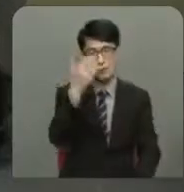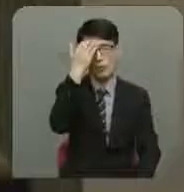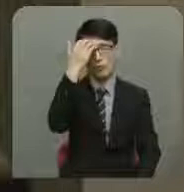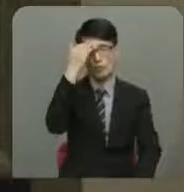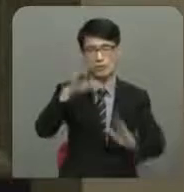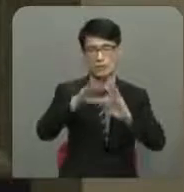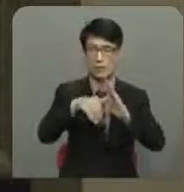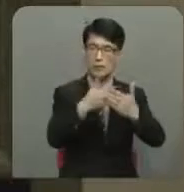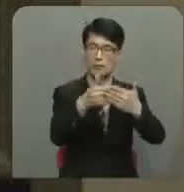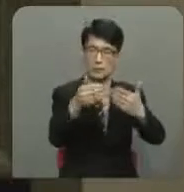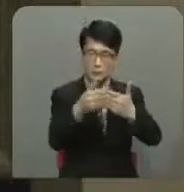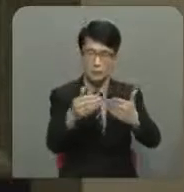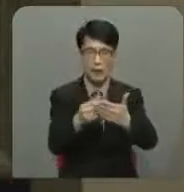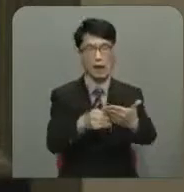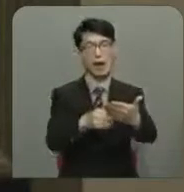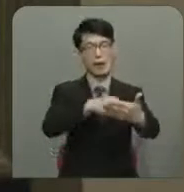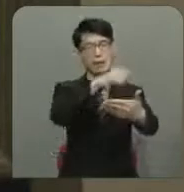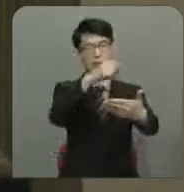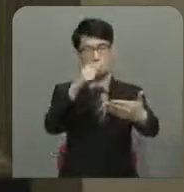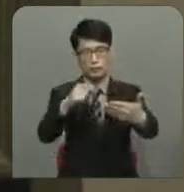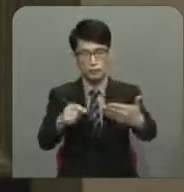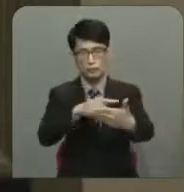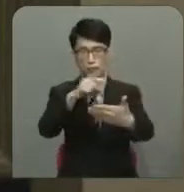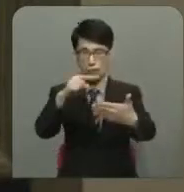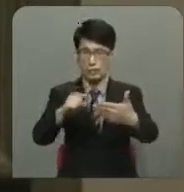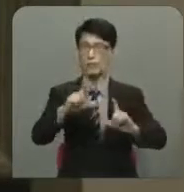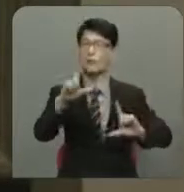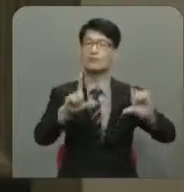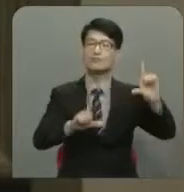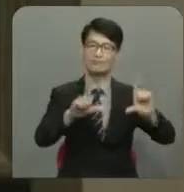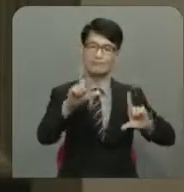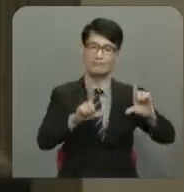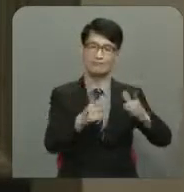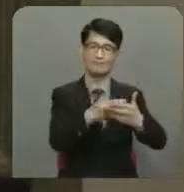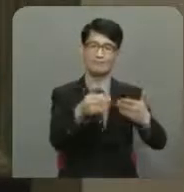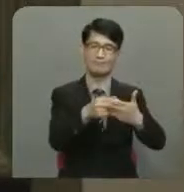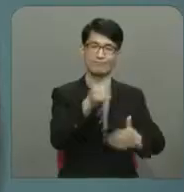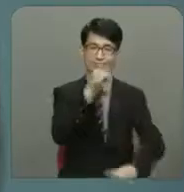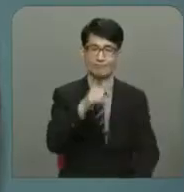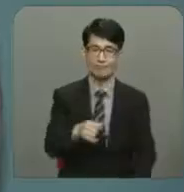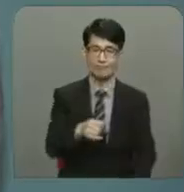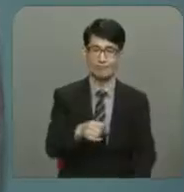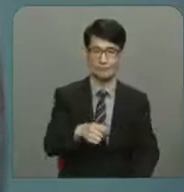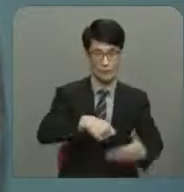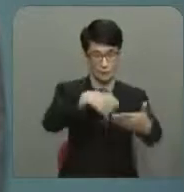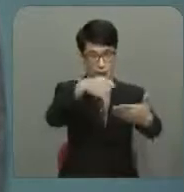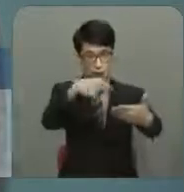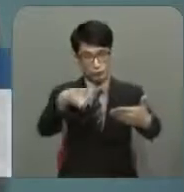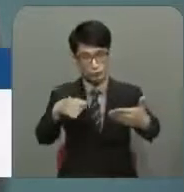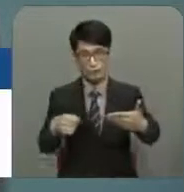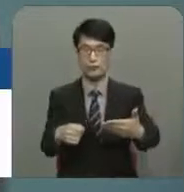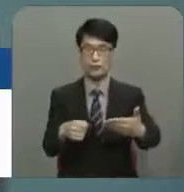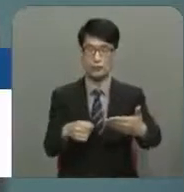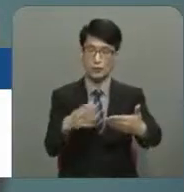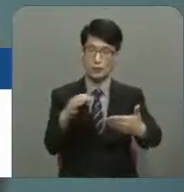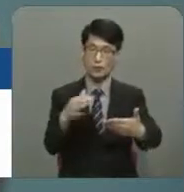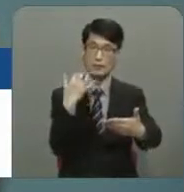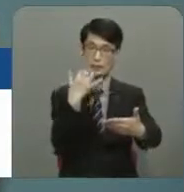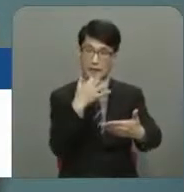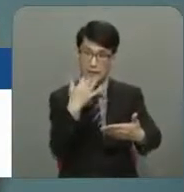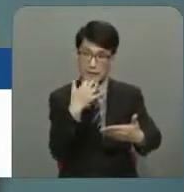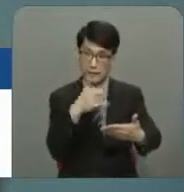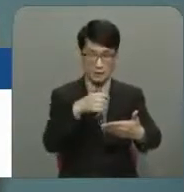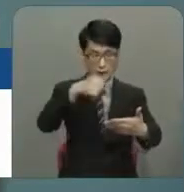시절을 마치 20칼을 그리듯 묵직하게 담아냈습니다. 붓터치나 어떤 물감의 이런 결이